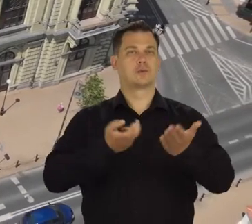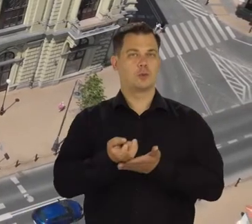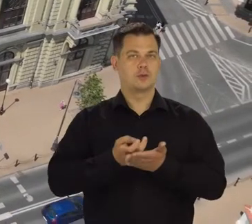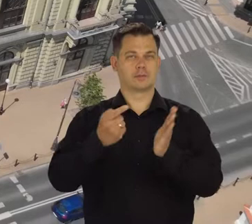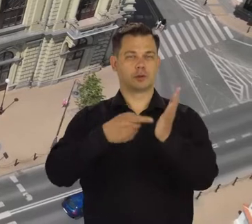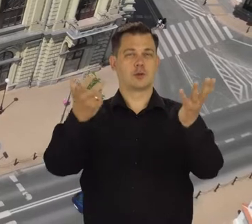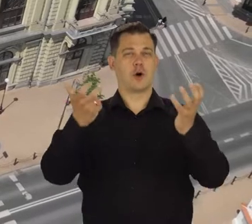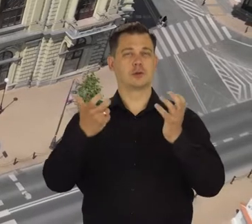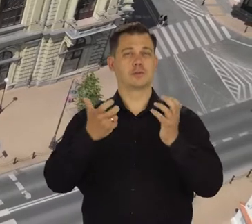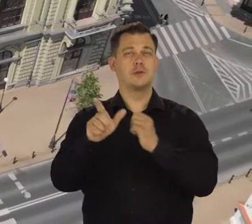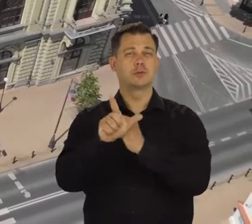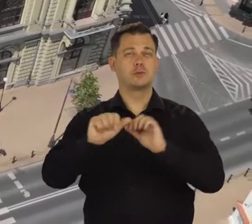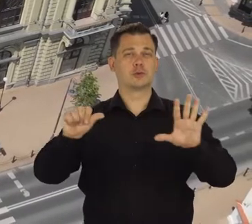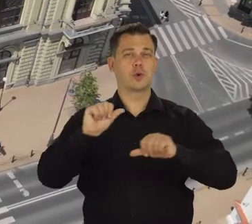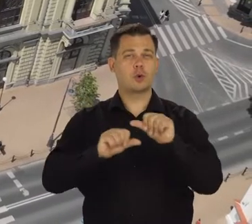Lutego